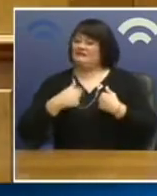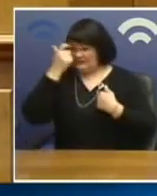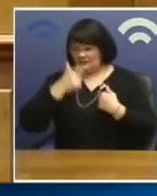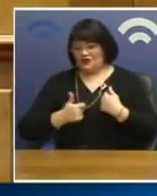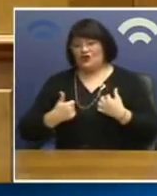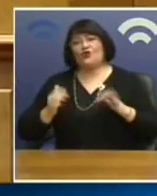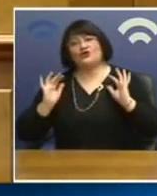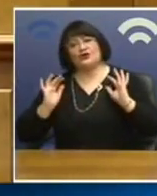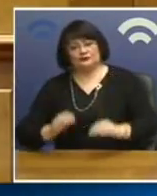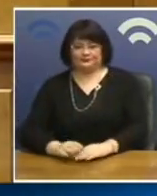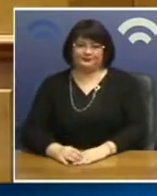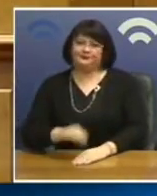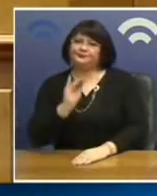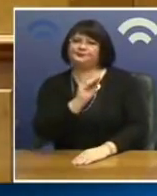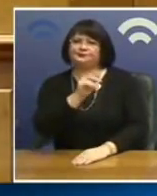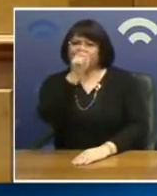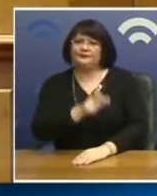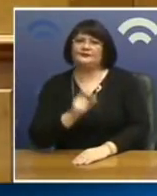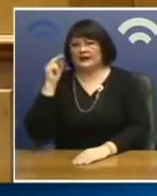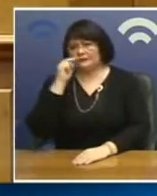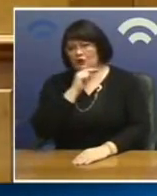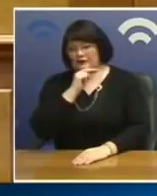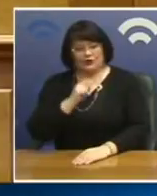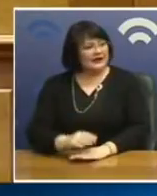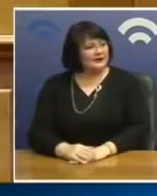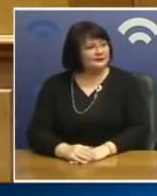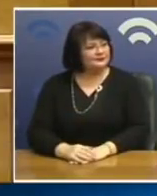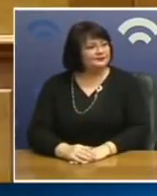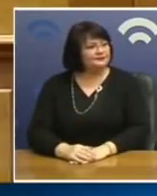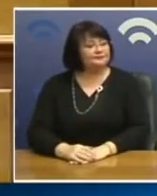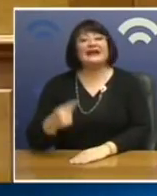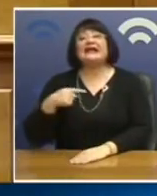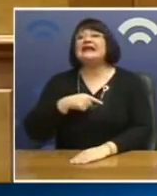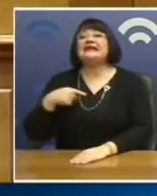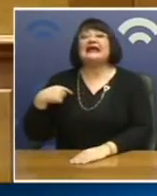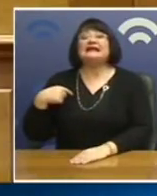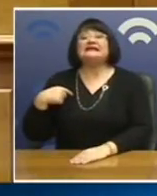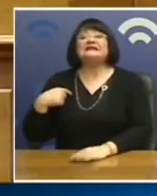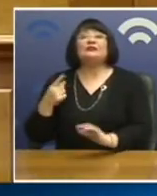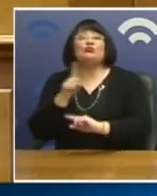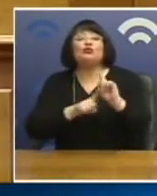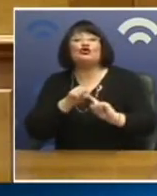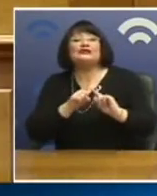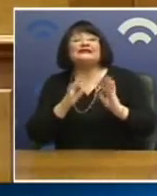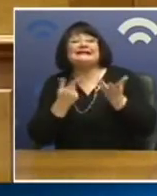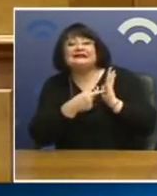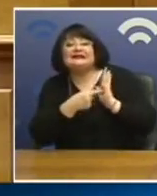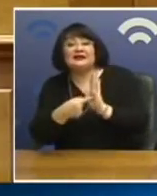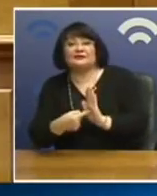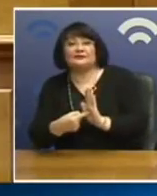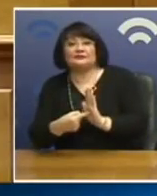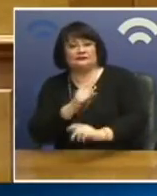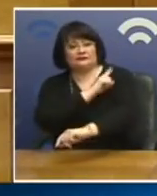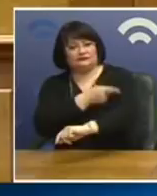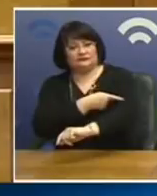Κύριε Μητσοτάκη, ξέρετε, ο ηγέτης χαρακτηρίζεται όχι μόνο για την δυνατότητά του